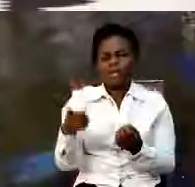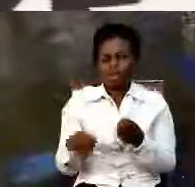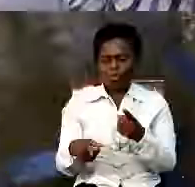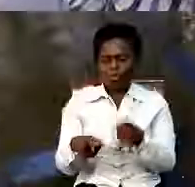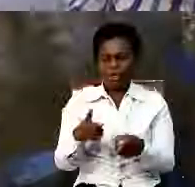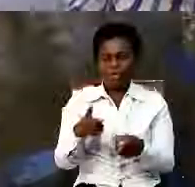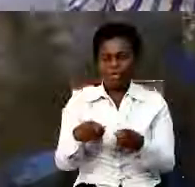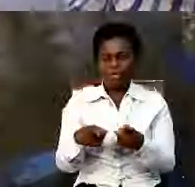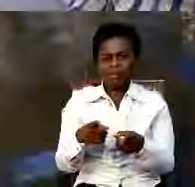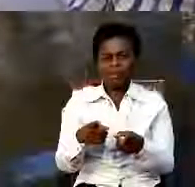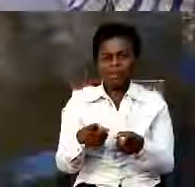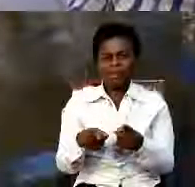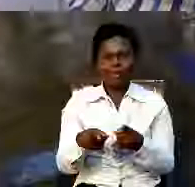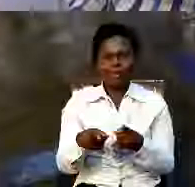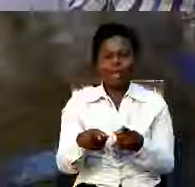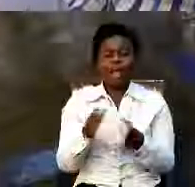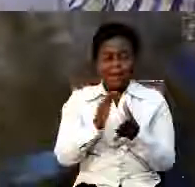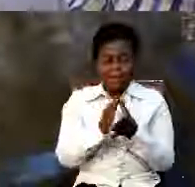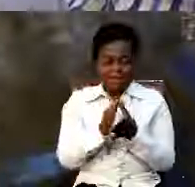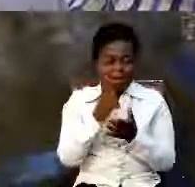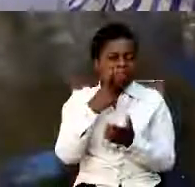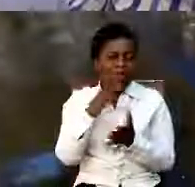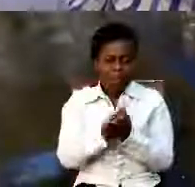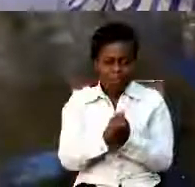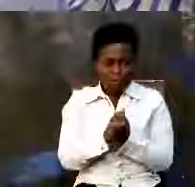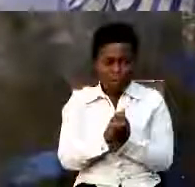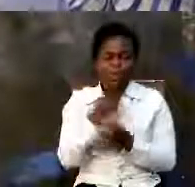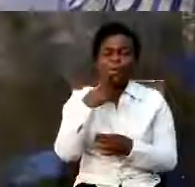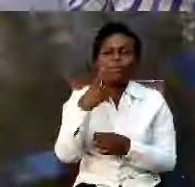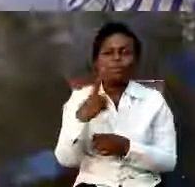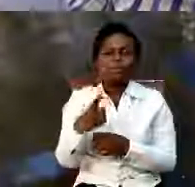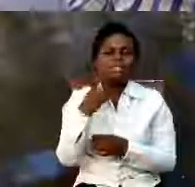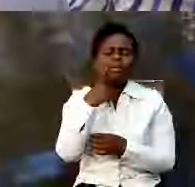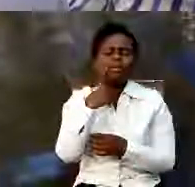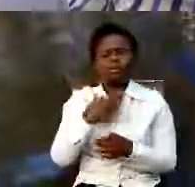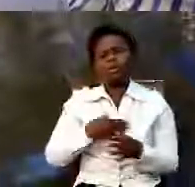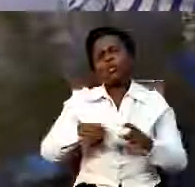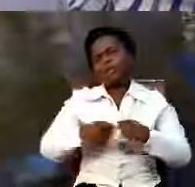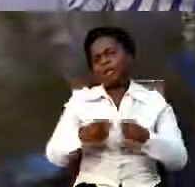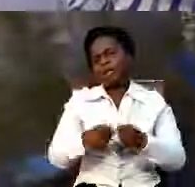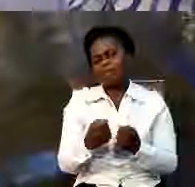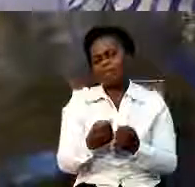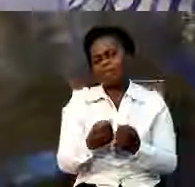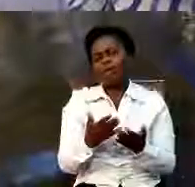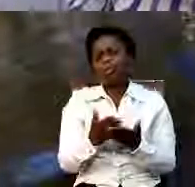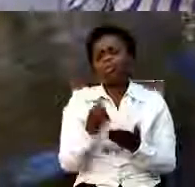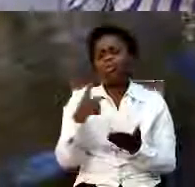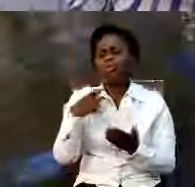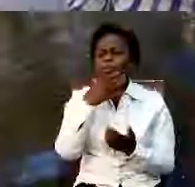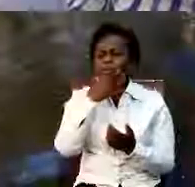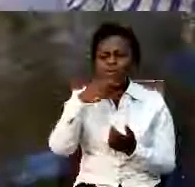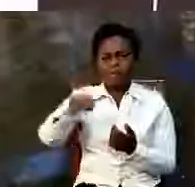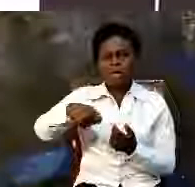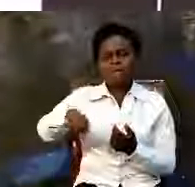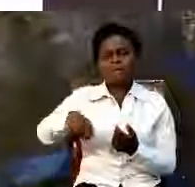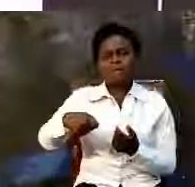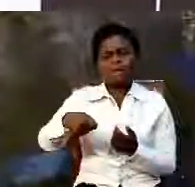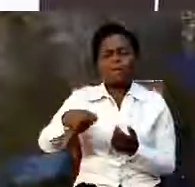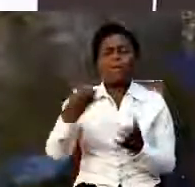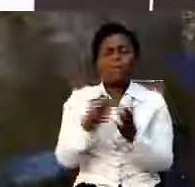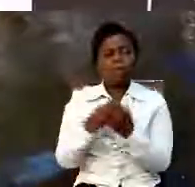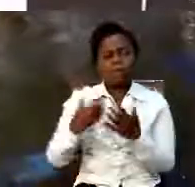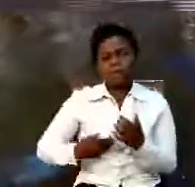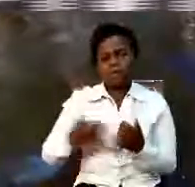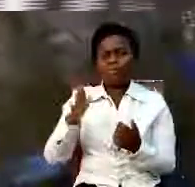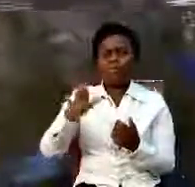mama na mama mkwe. Wanasema mwanangu ameharibiwa. Maana yuko jikoni tu kama mtoto